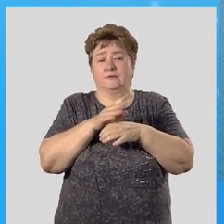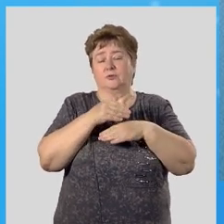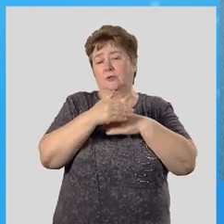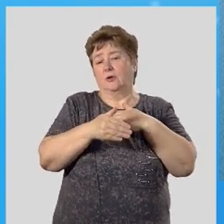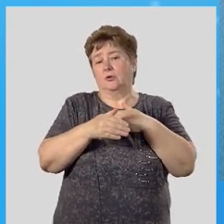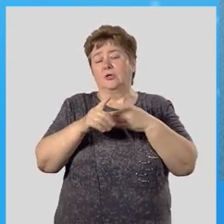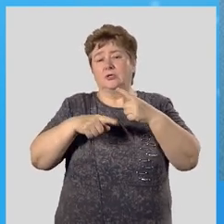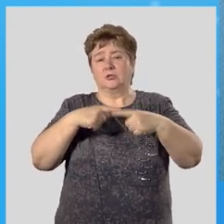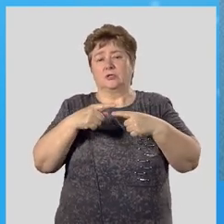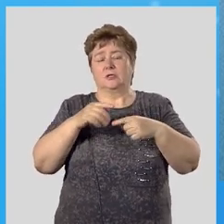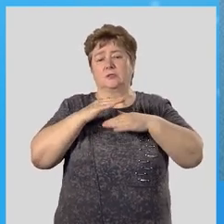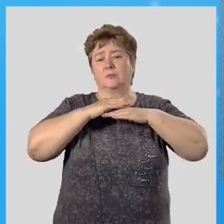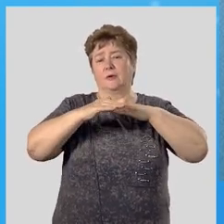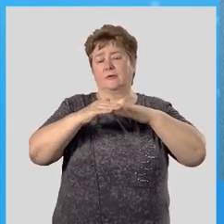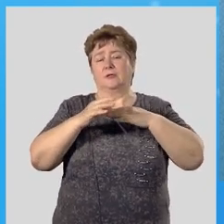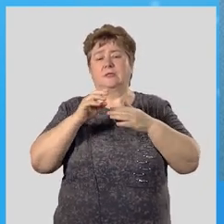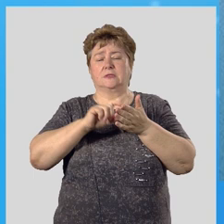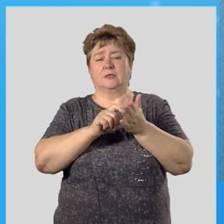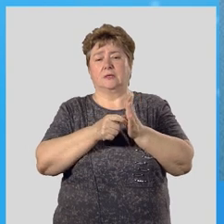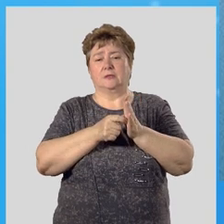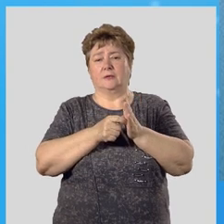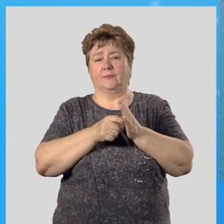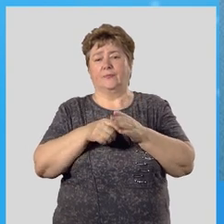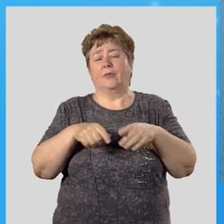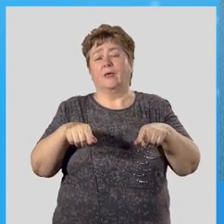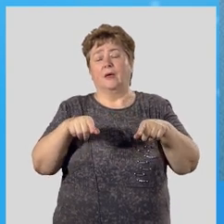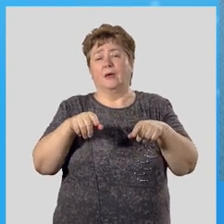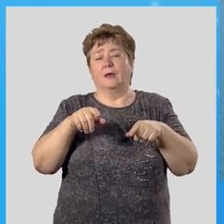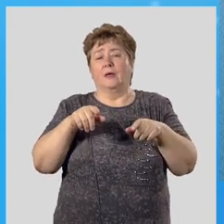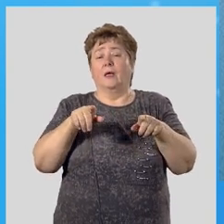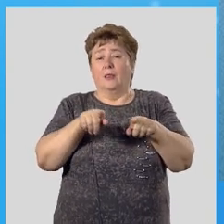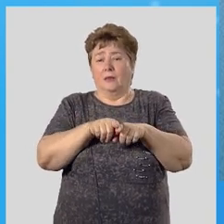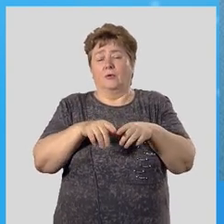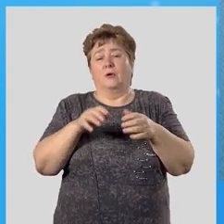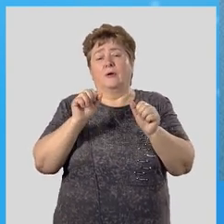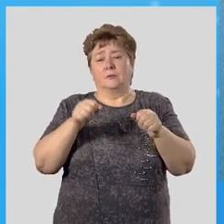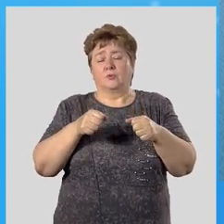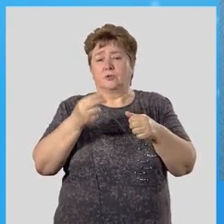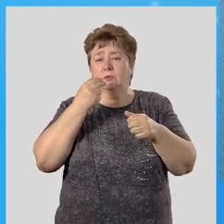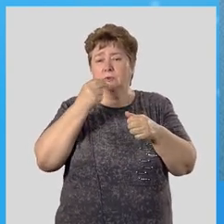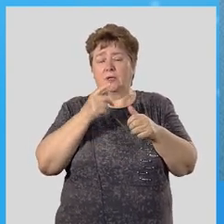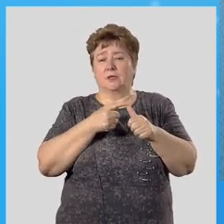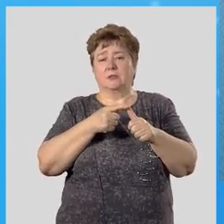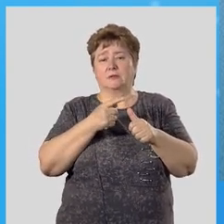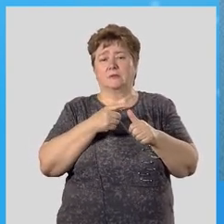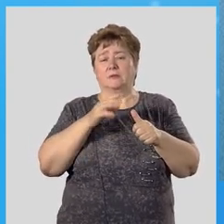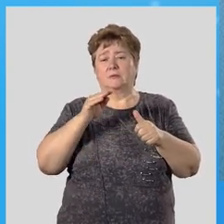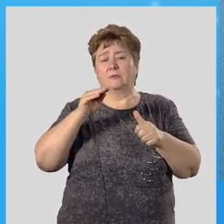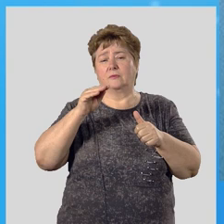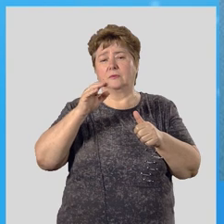наружу через поверхность клетки. Такой способ питания называется